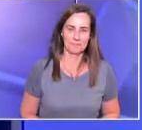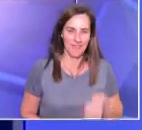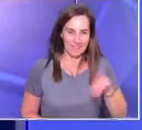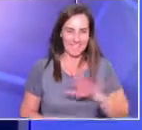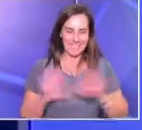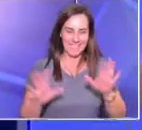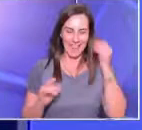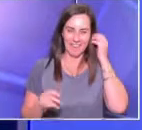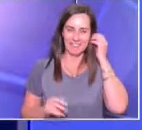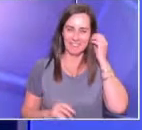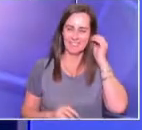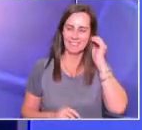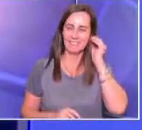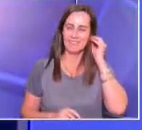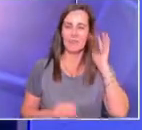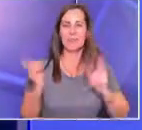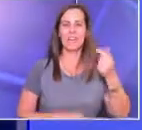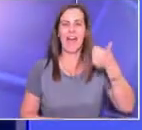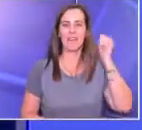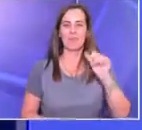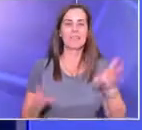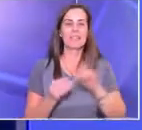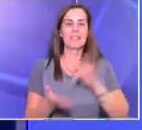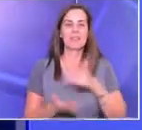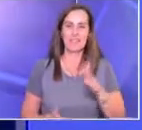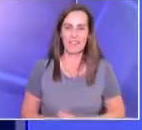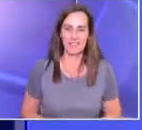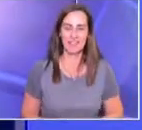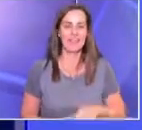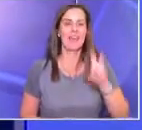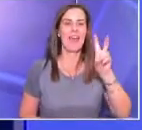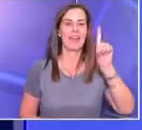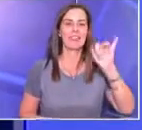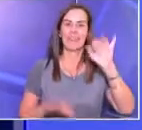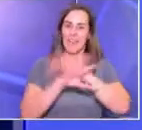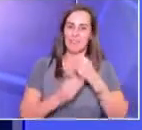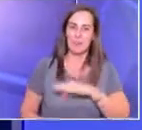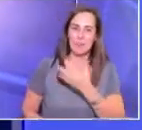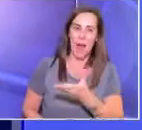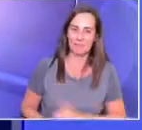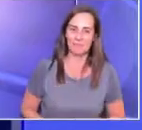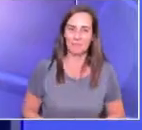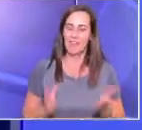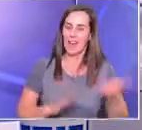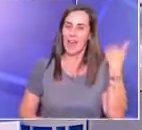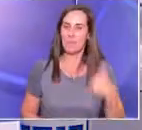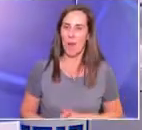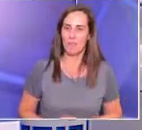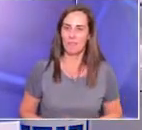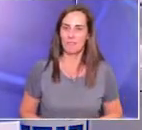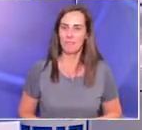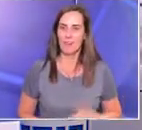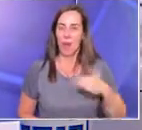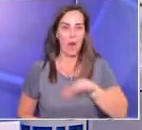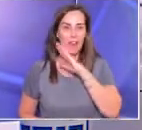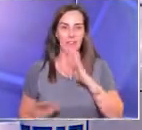וזה רק על קצה המזלג מהחגיגה שהייתה אתמול. איתי באולפן. עדי, ערב טוב, מה שלומך? מה העניינים? בסדר. איך היה לך אתמול? לא הלכתי